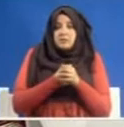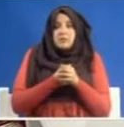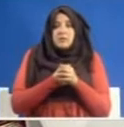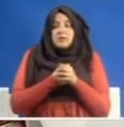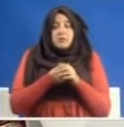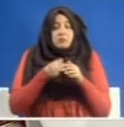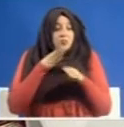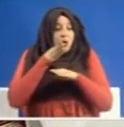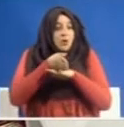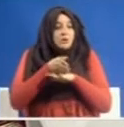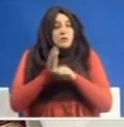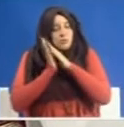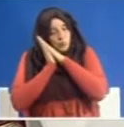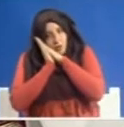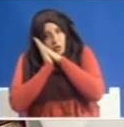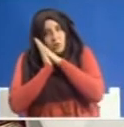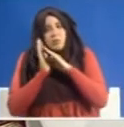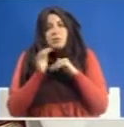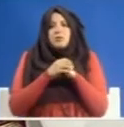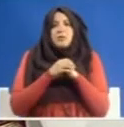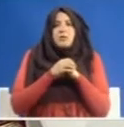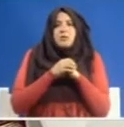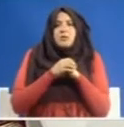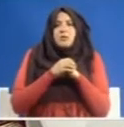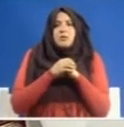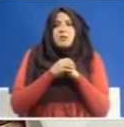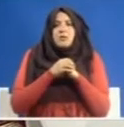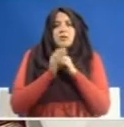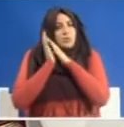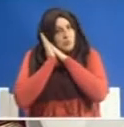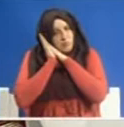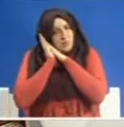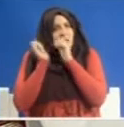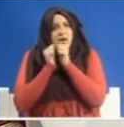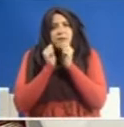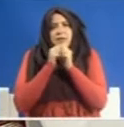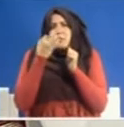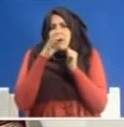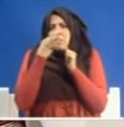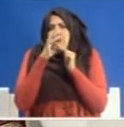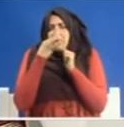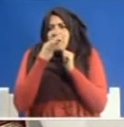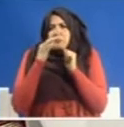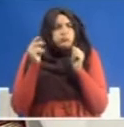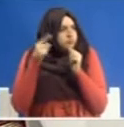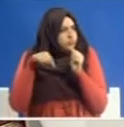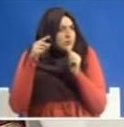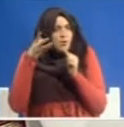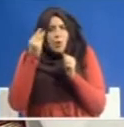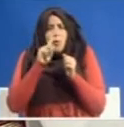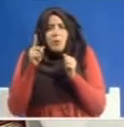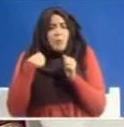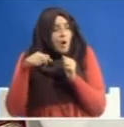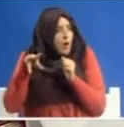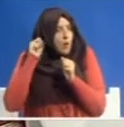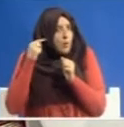وحده ويغلق الباب على نفسه ويتحدث تحت الفراش بكلام خفي لا أحد يفهمه، وأنا